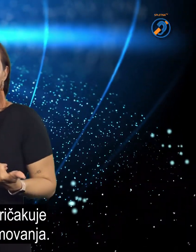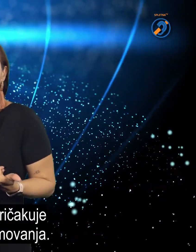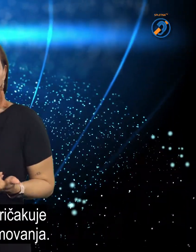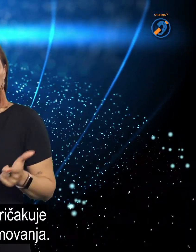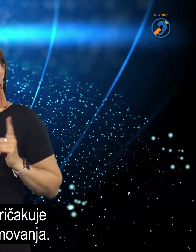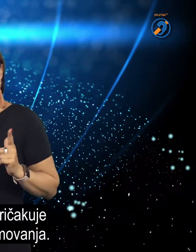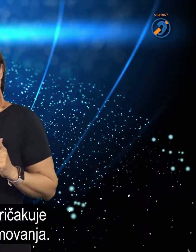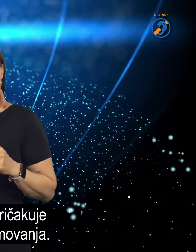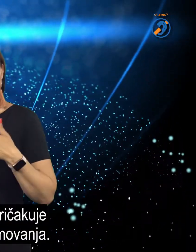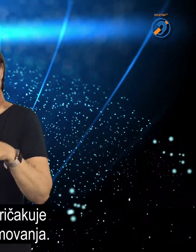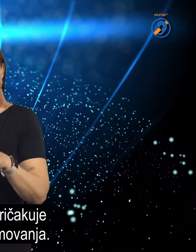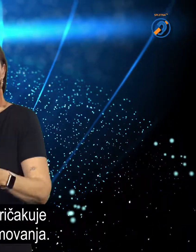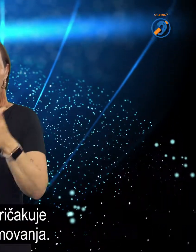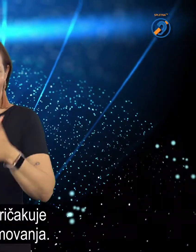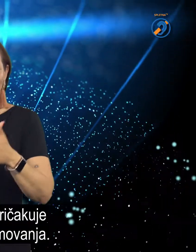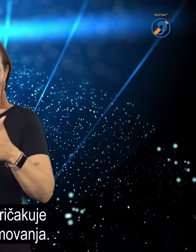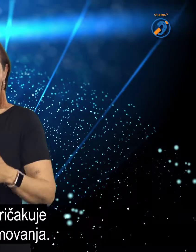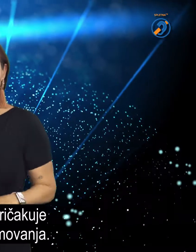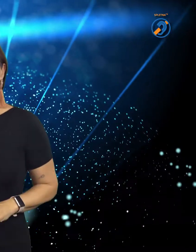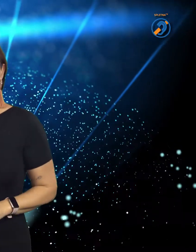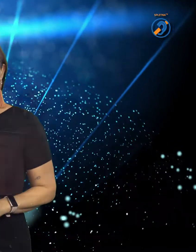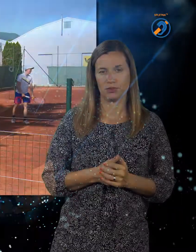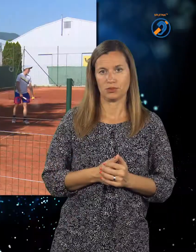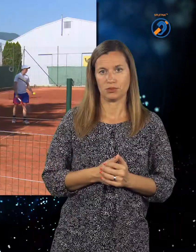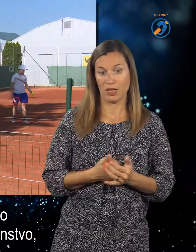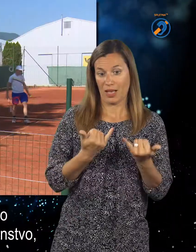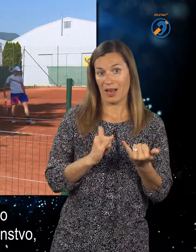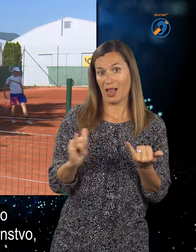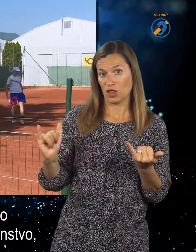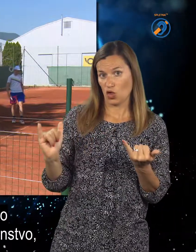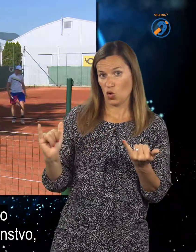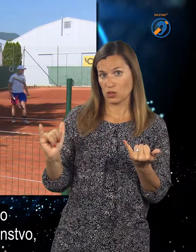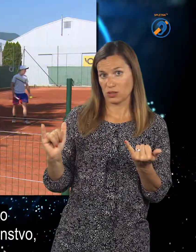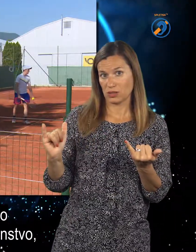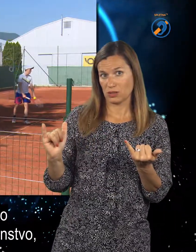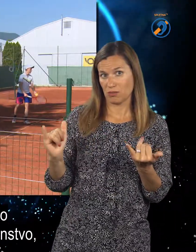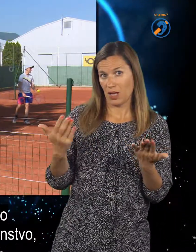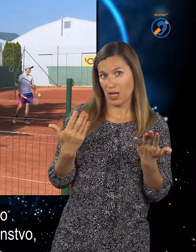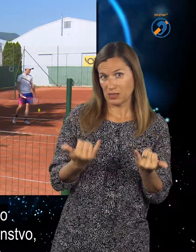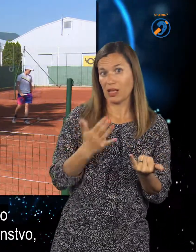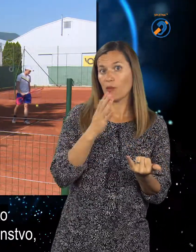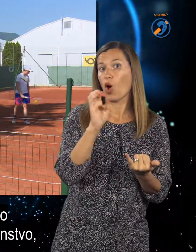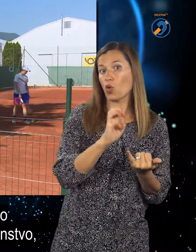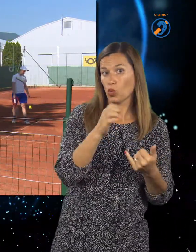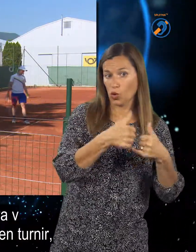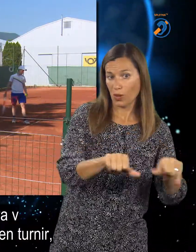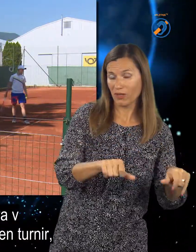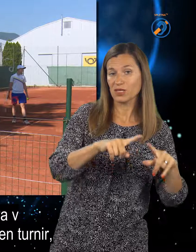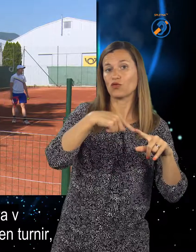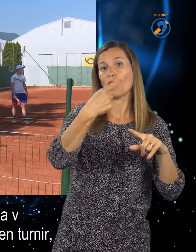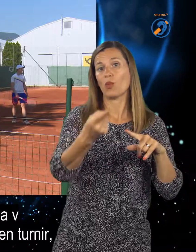Zdaj nestrpno pričakuje povratek na tekmovanja. Letos pa, se pravi, zdaj imamo to evropsko prvenstvo,